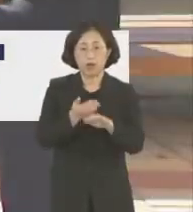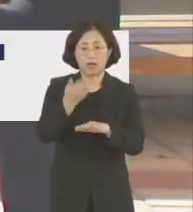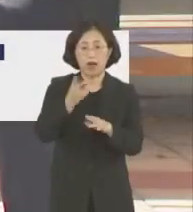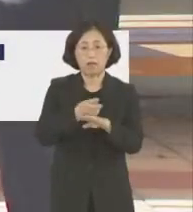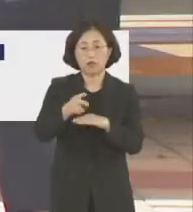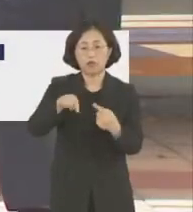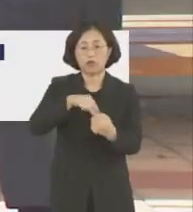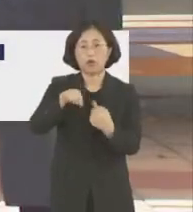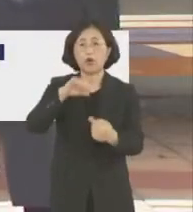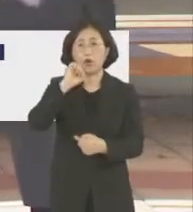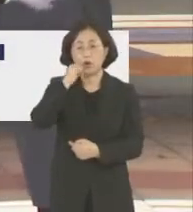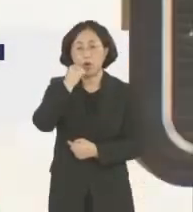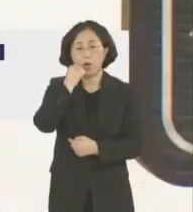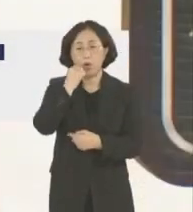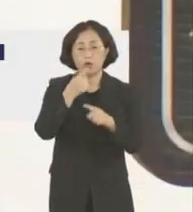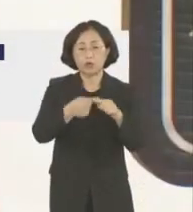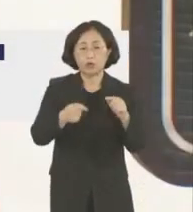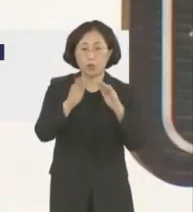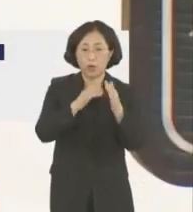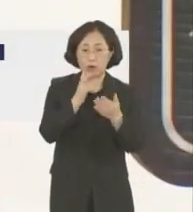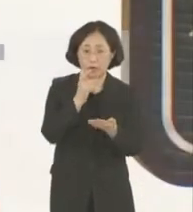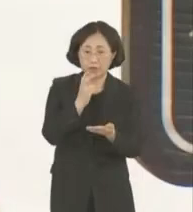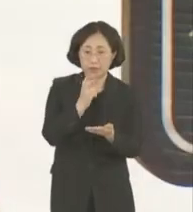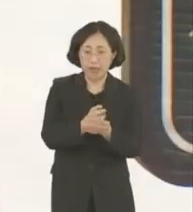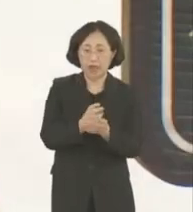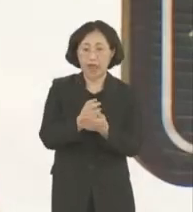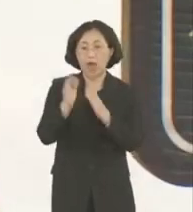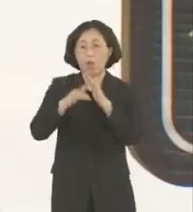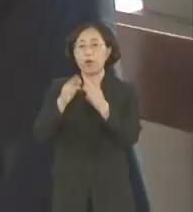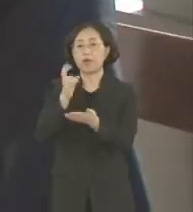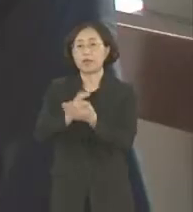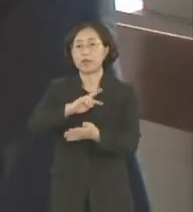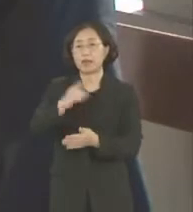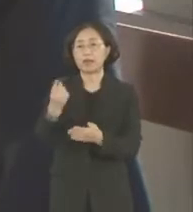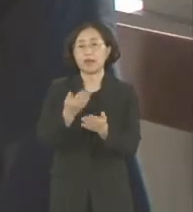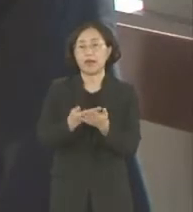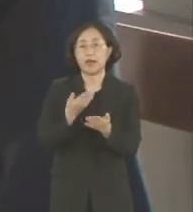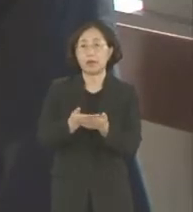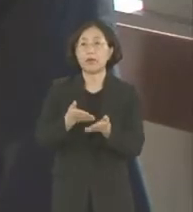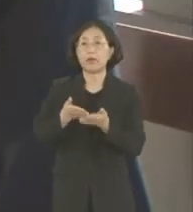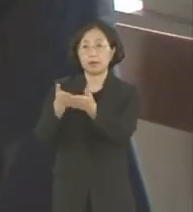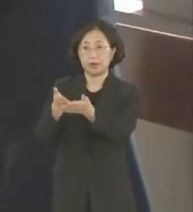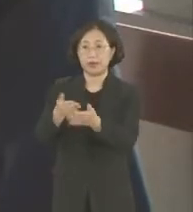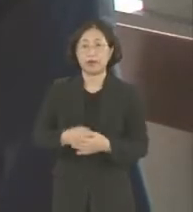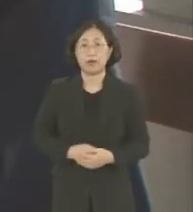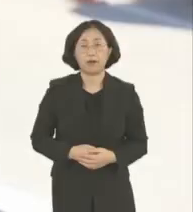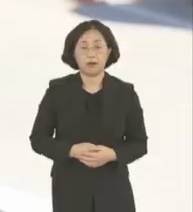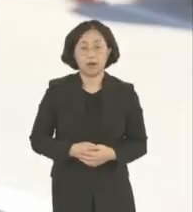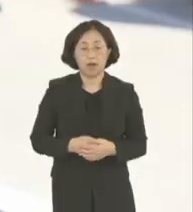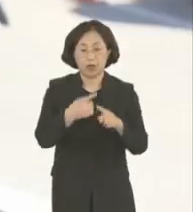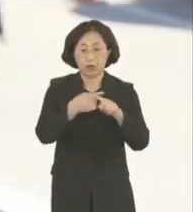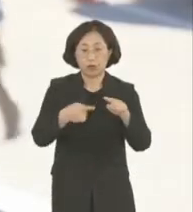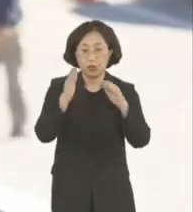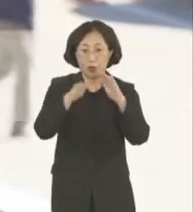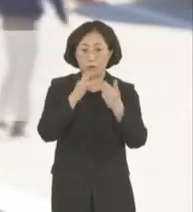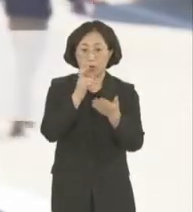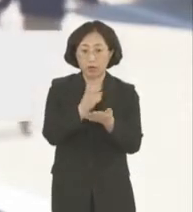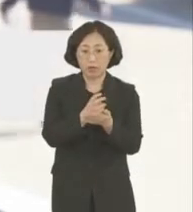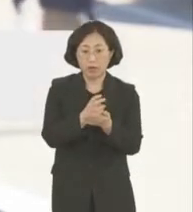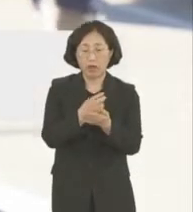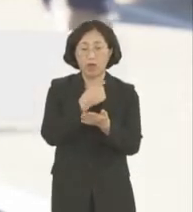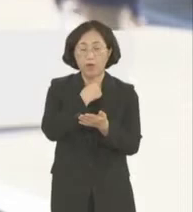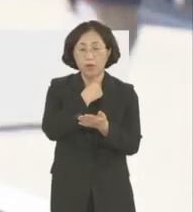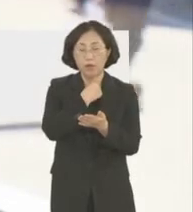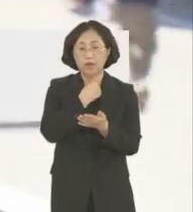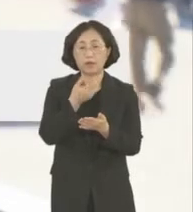운행이 어렵다면서 준공영제나 완전 공영제로의 전환을 서산시에 요청했습니다. 준공영제를 원했는데 이제 그것이